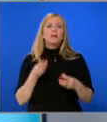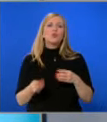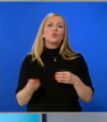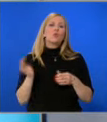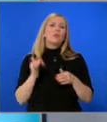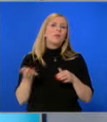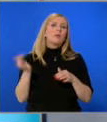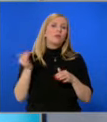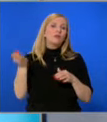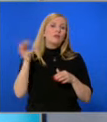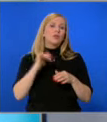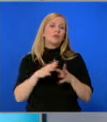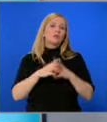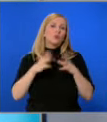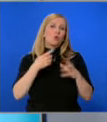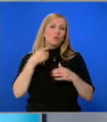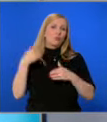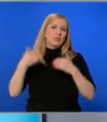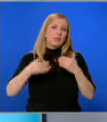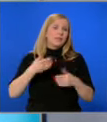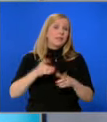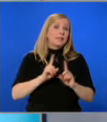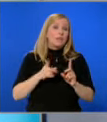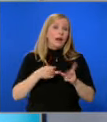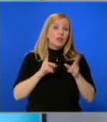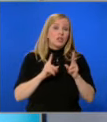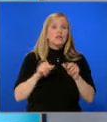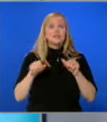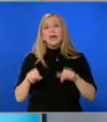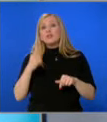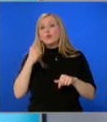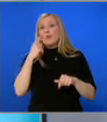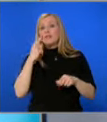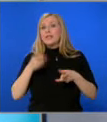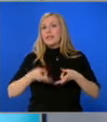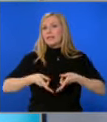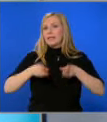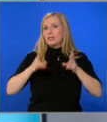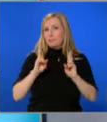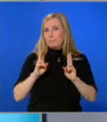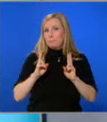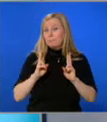с десетилетия и не бяха решавани, това е опита да бъдат решени. Но е